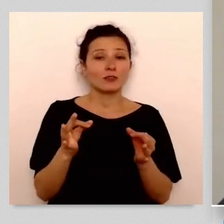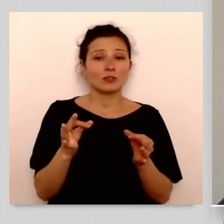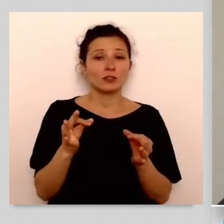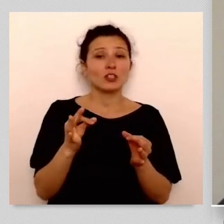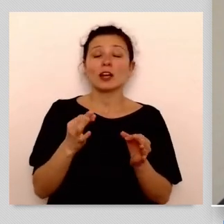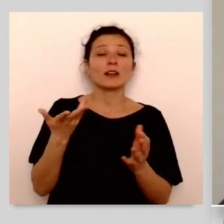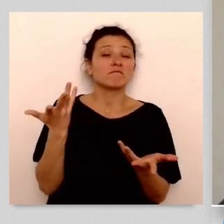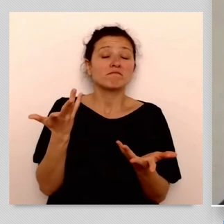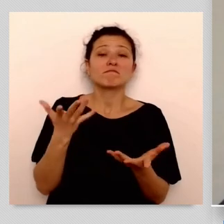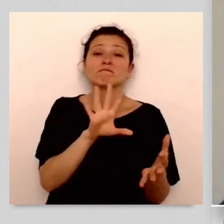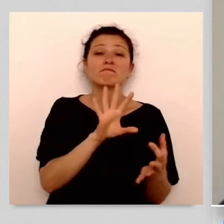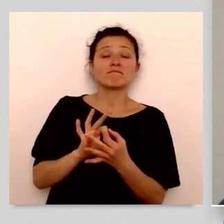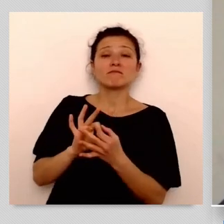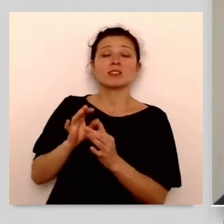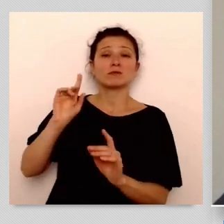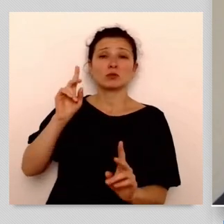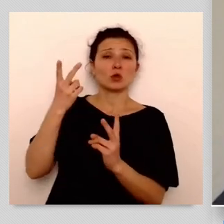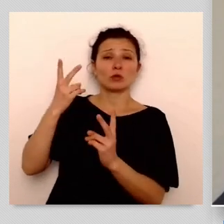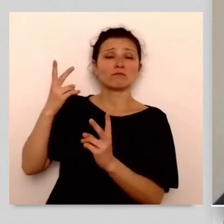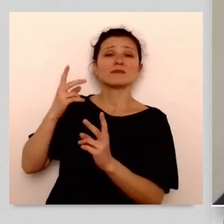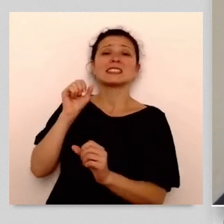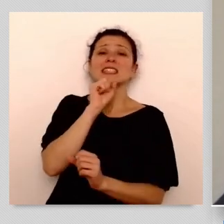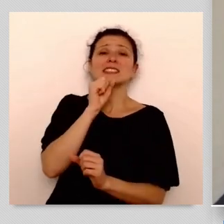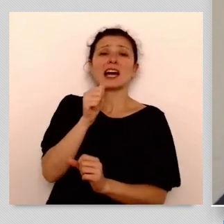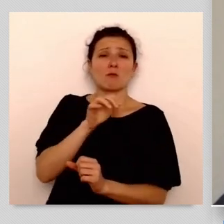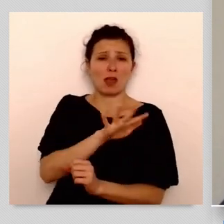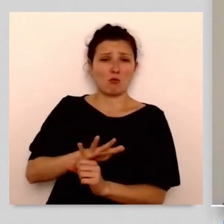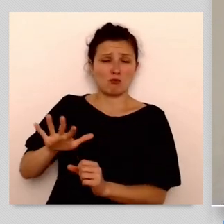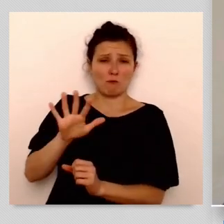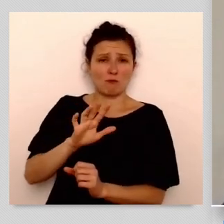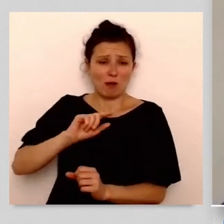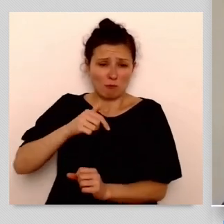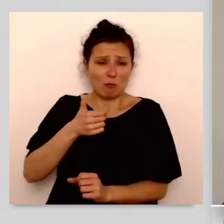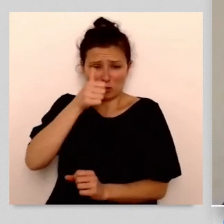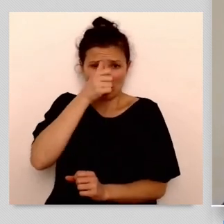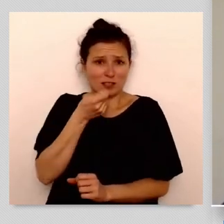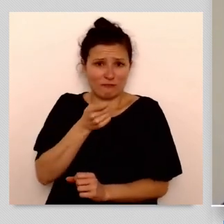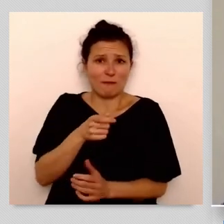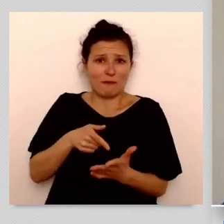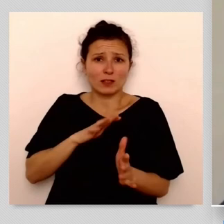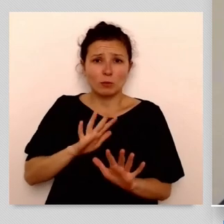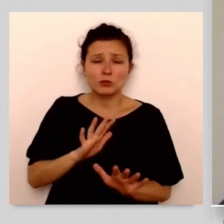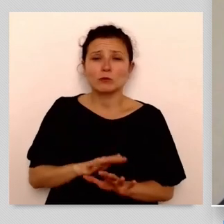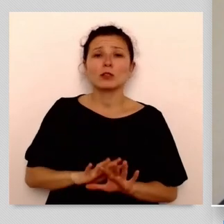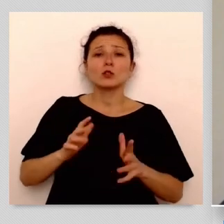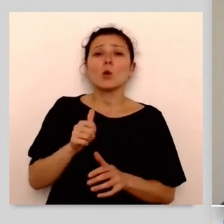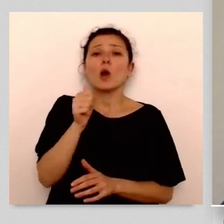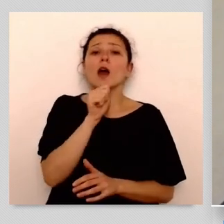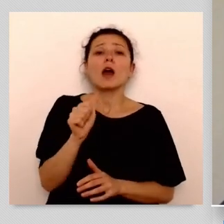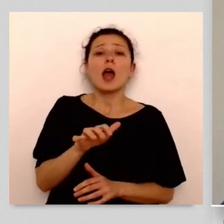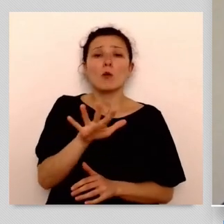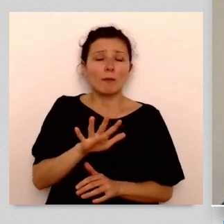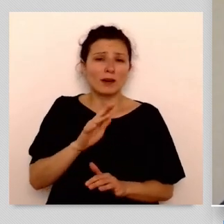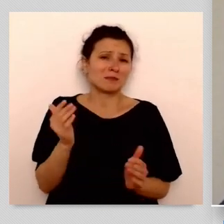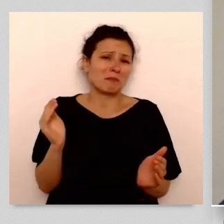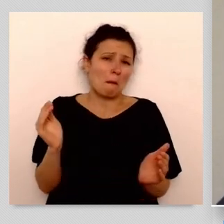Europy, bo jesteśmy na kontynencie, który tak się określa. Jest to kontynent niewielki, a